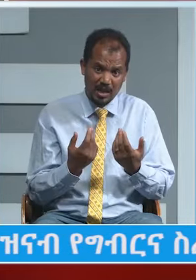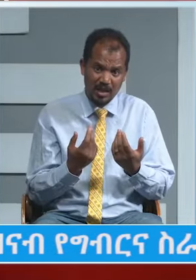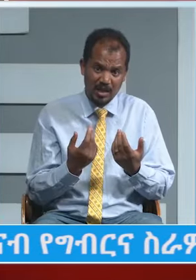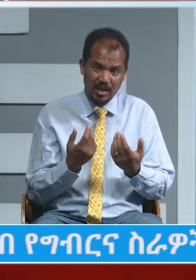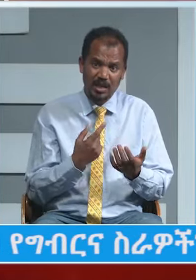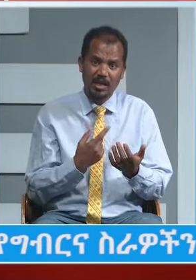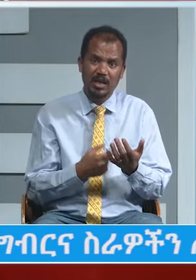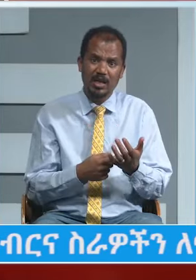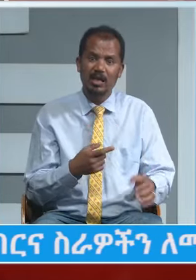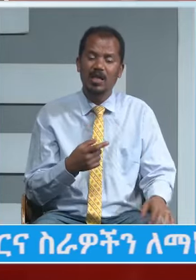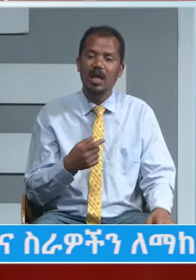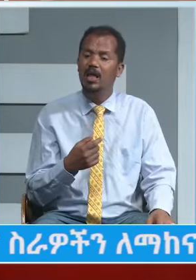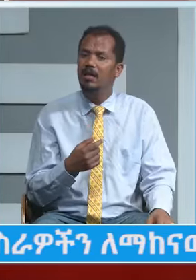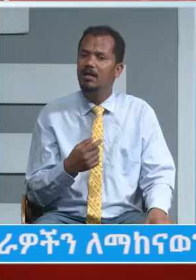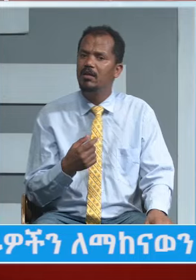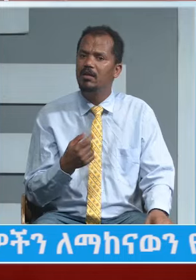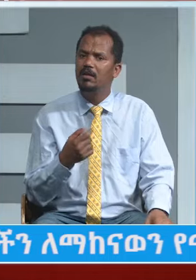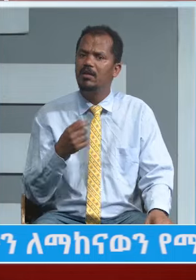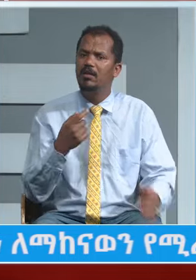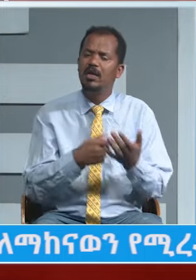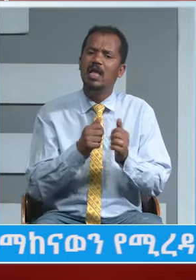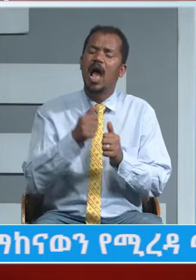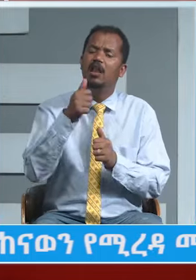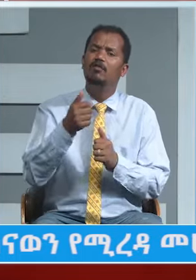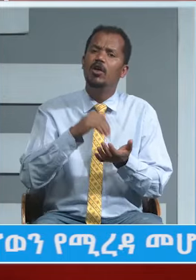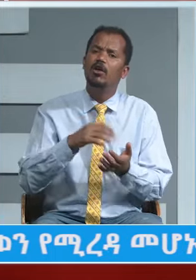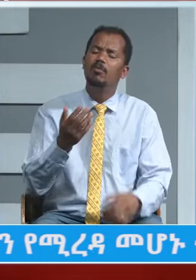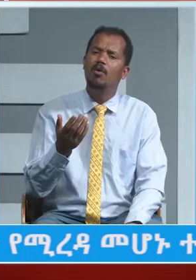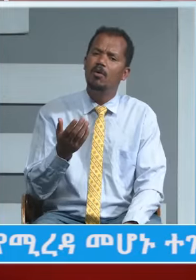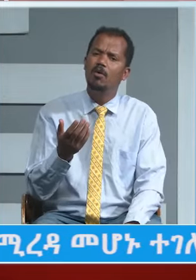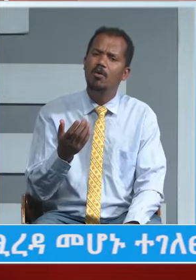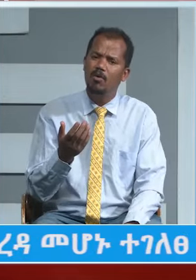የባህር በር የማግኘት ፍላጎት አላት። ከዛ አልፎ ደግሞ